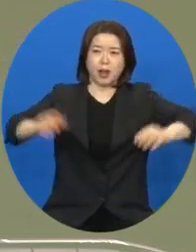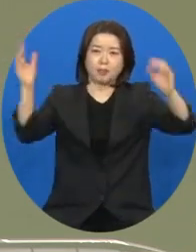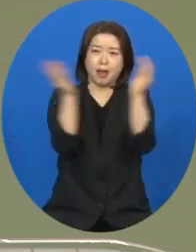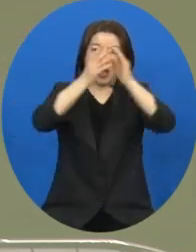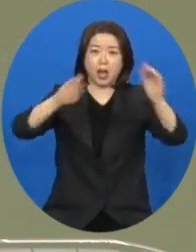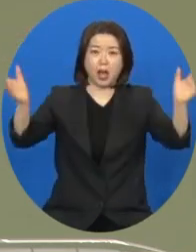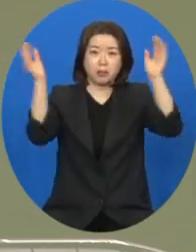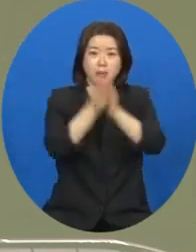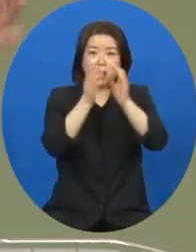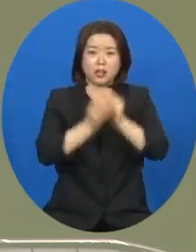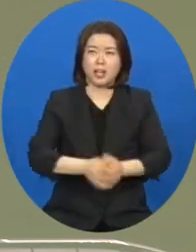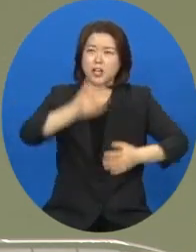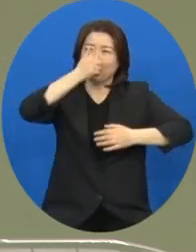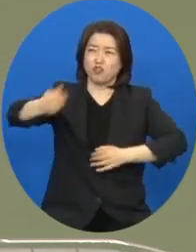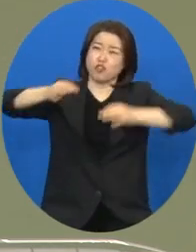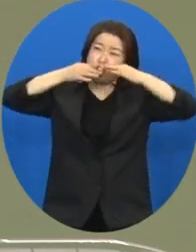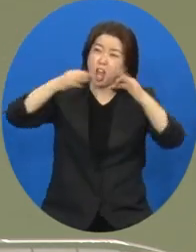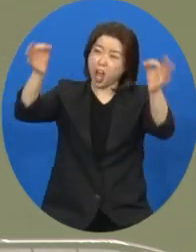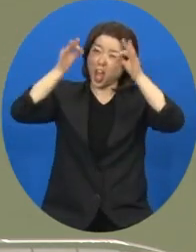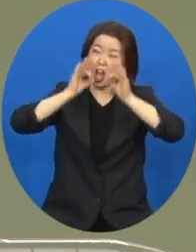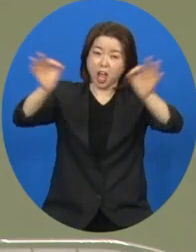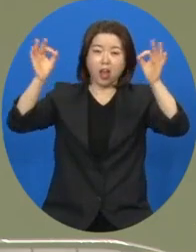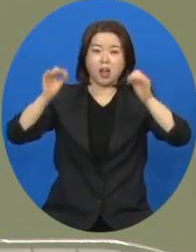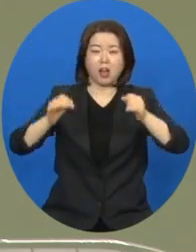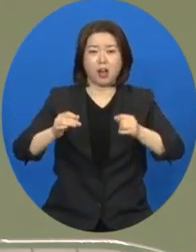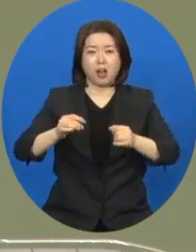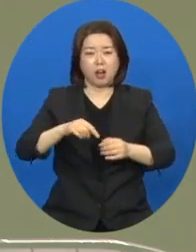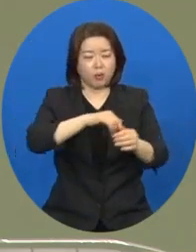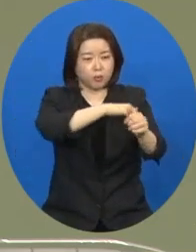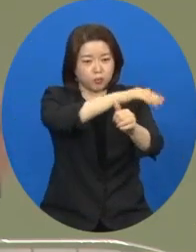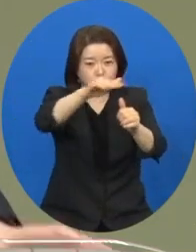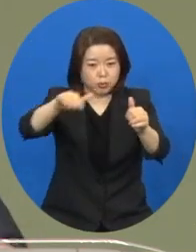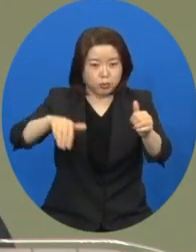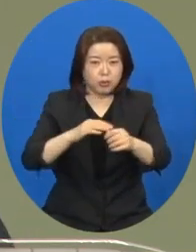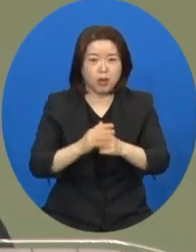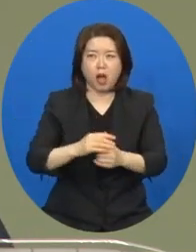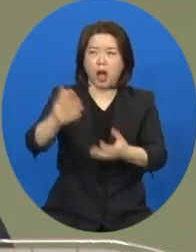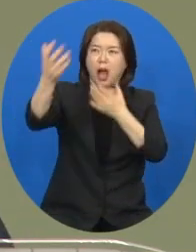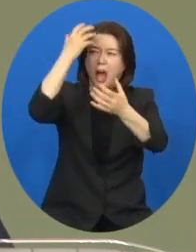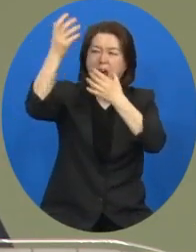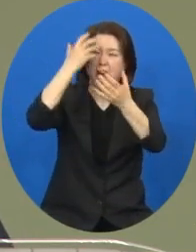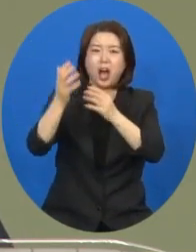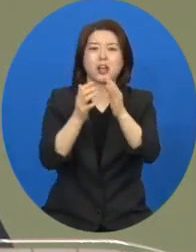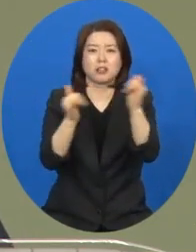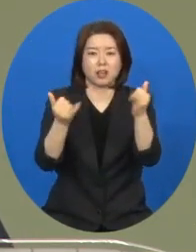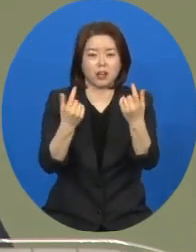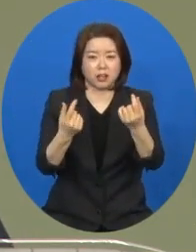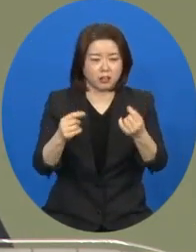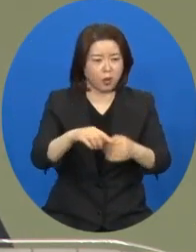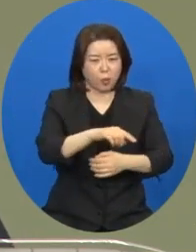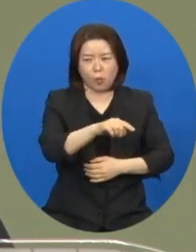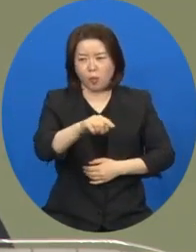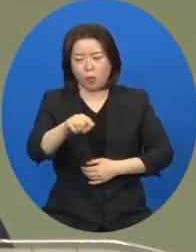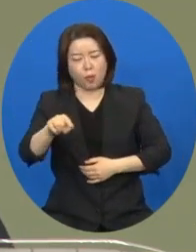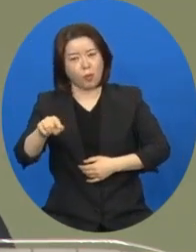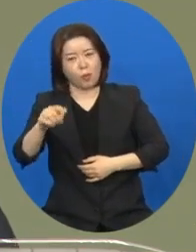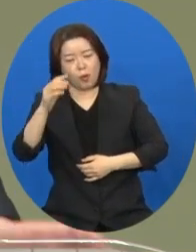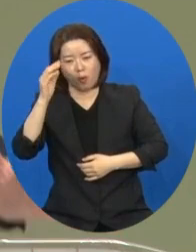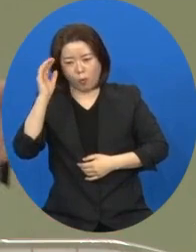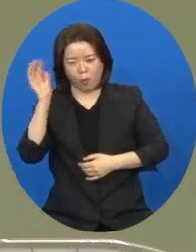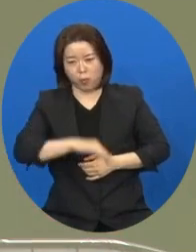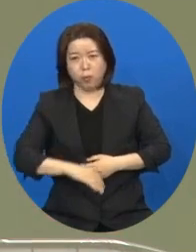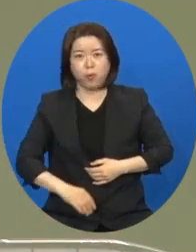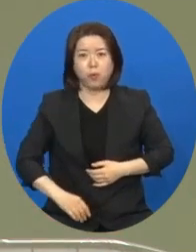치고 주여라고 소리를 지르는데 이건 완전히 미친 사람들이더라고요. 광란의 도가니들.